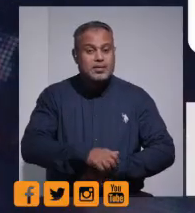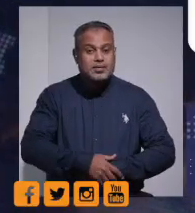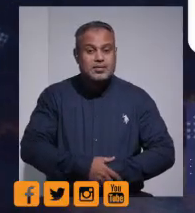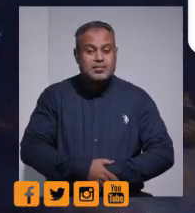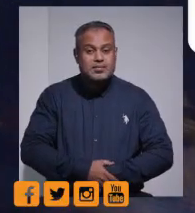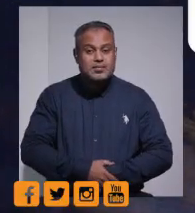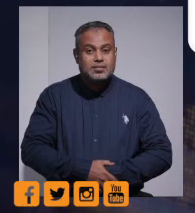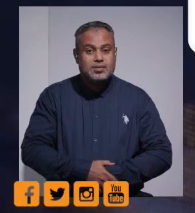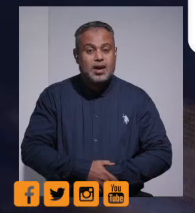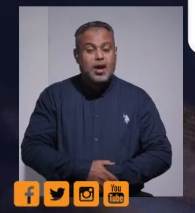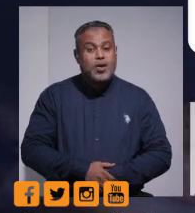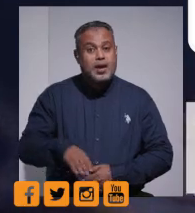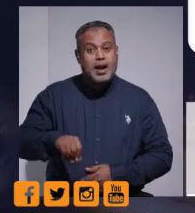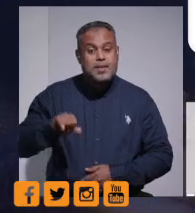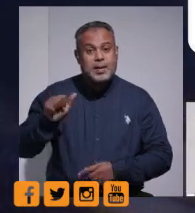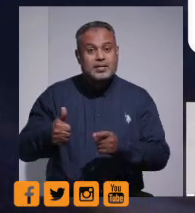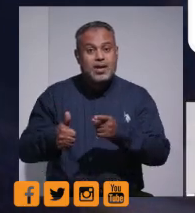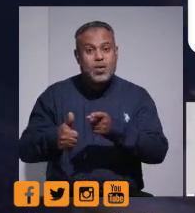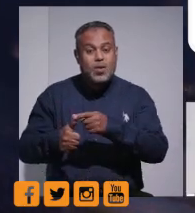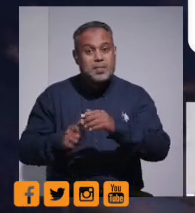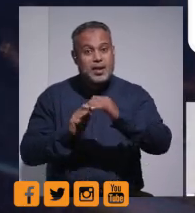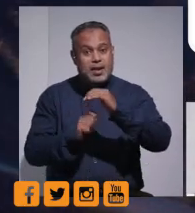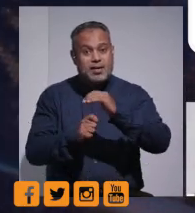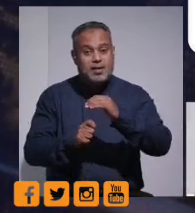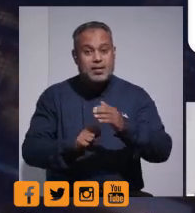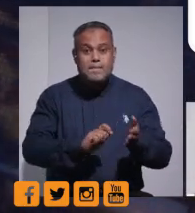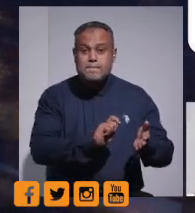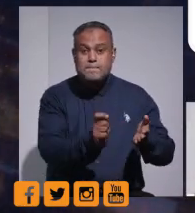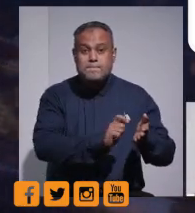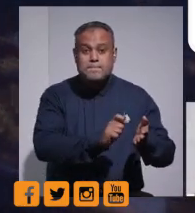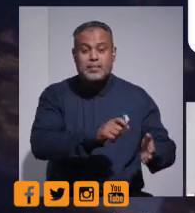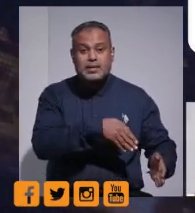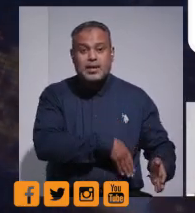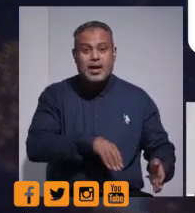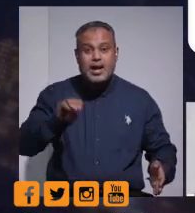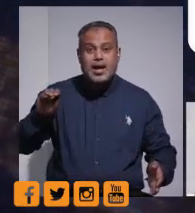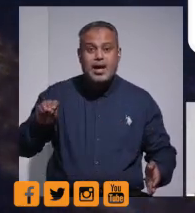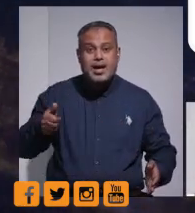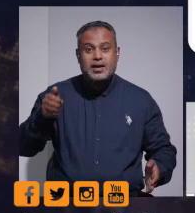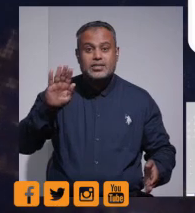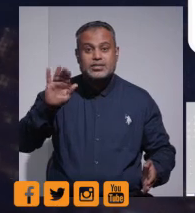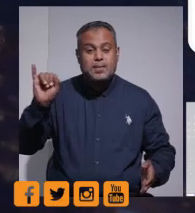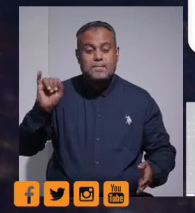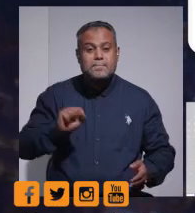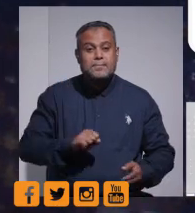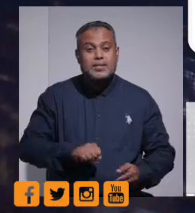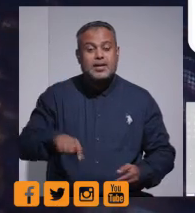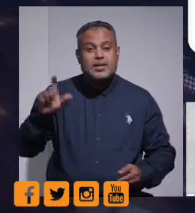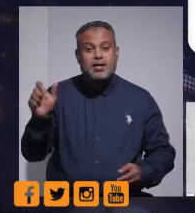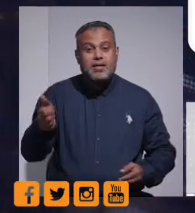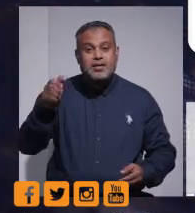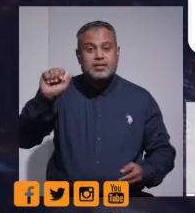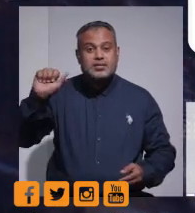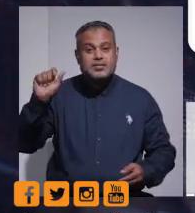قضت الماده الاولى من هذا القرار بتعيين القضاه هاشم عبد الاله عمر الجفري ناصر صالح محسن